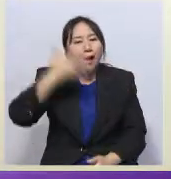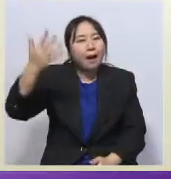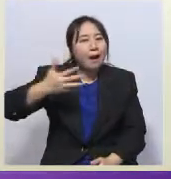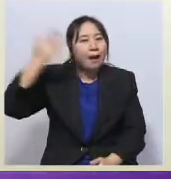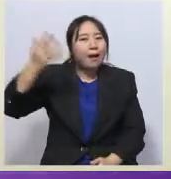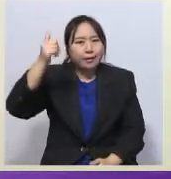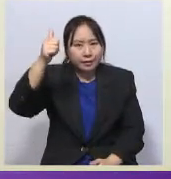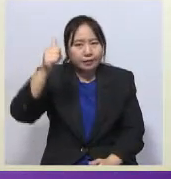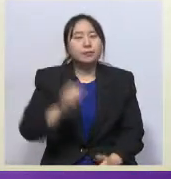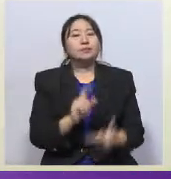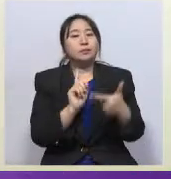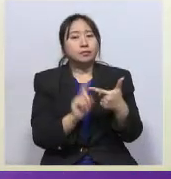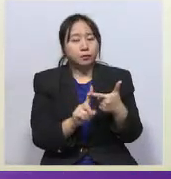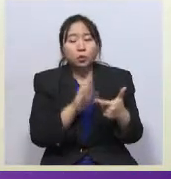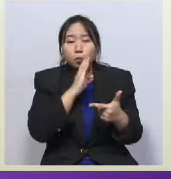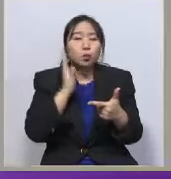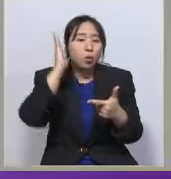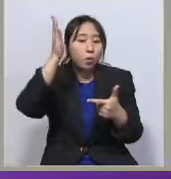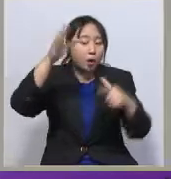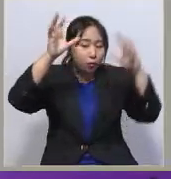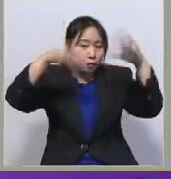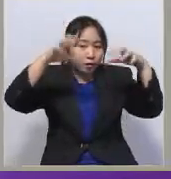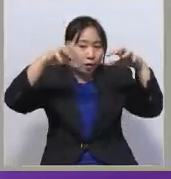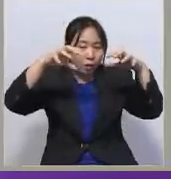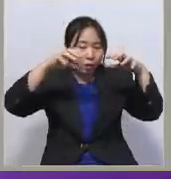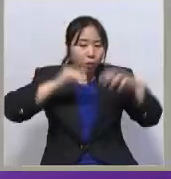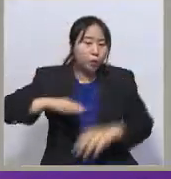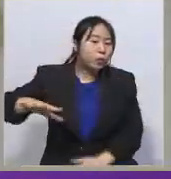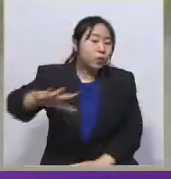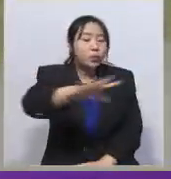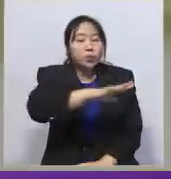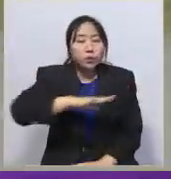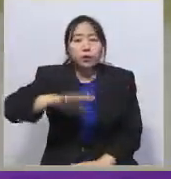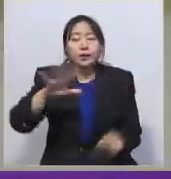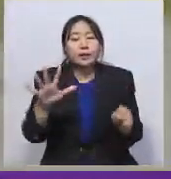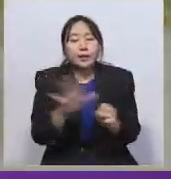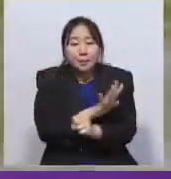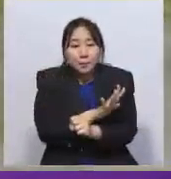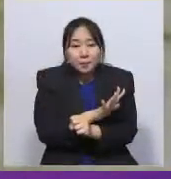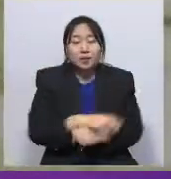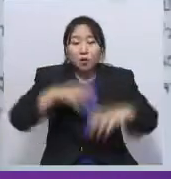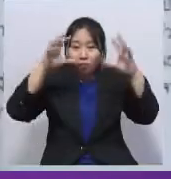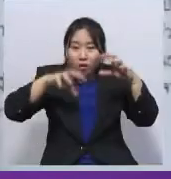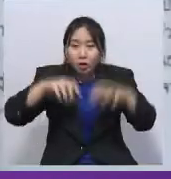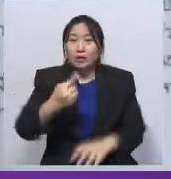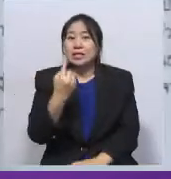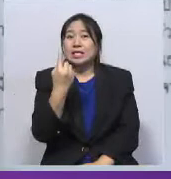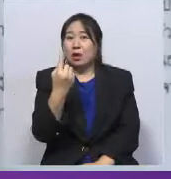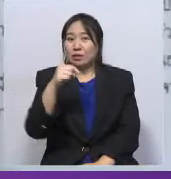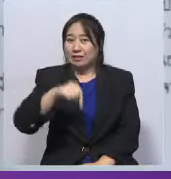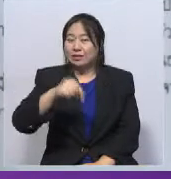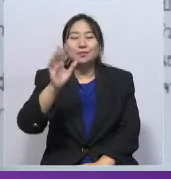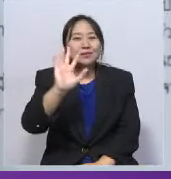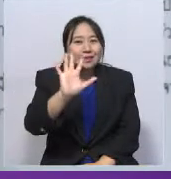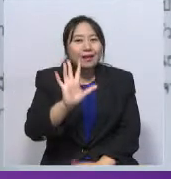ปแล้วต่อมาถ้าเกิดฝนมาตกก็คงจะตกทั่วไปของพื้นที่มาคิดตรงเฉพาะที่นี้3